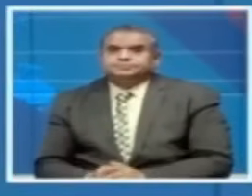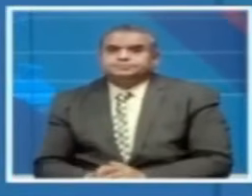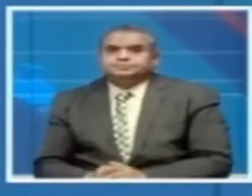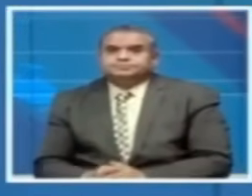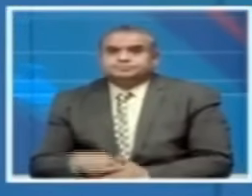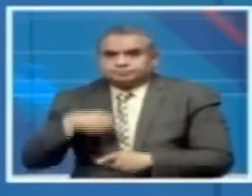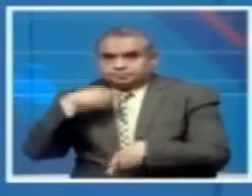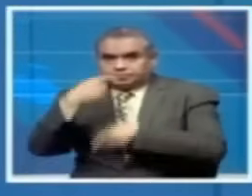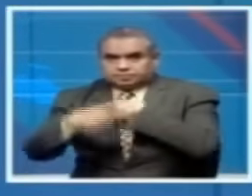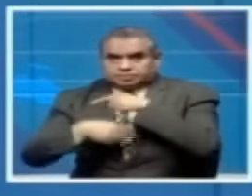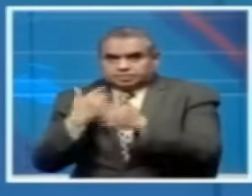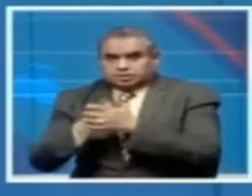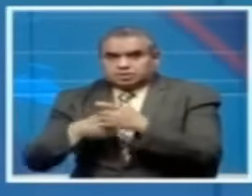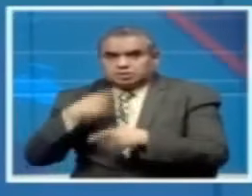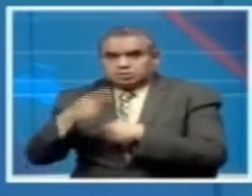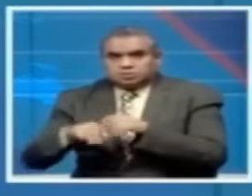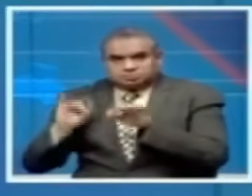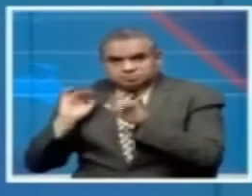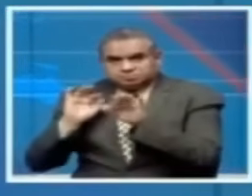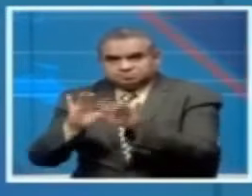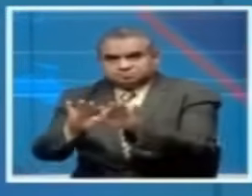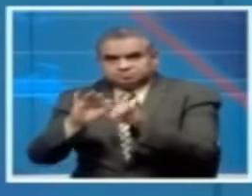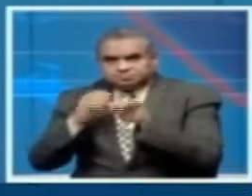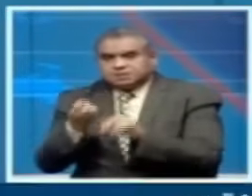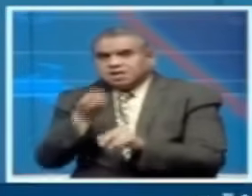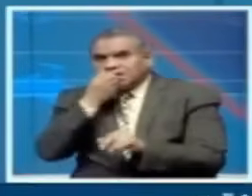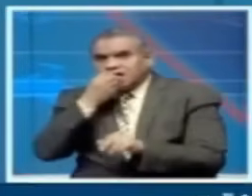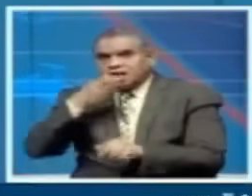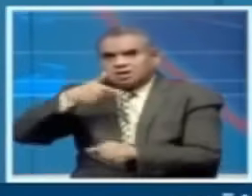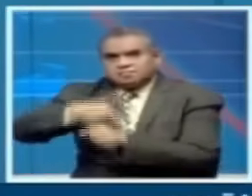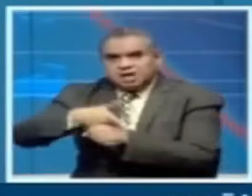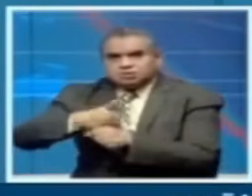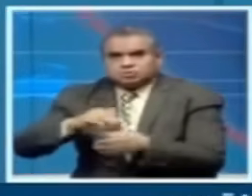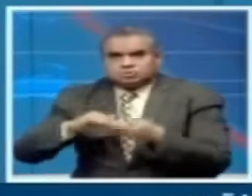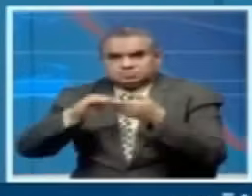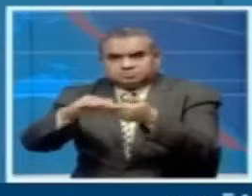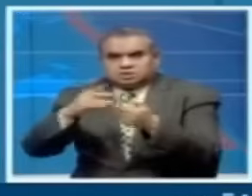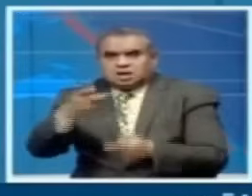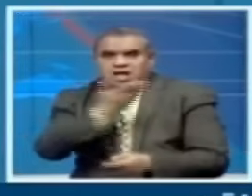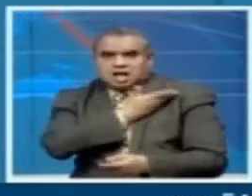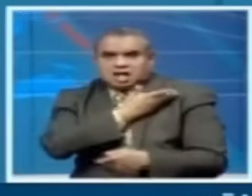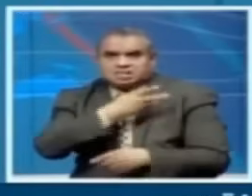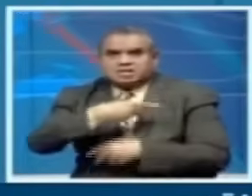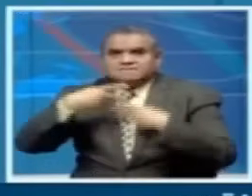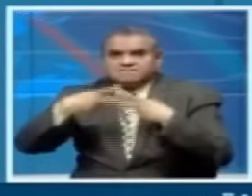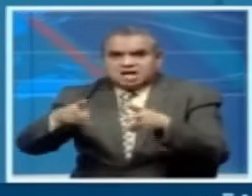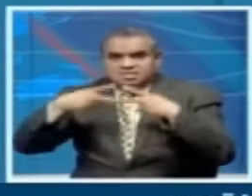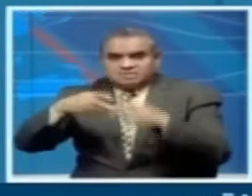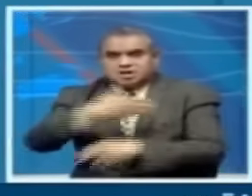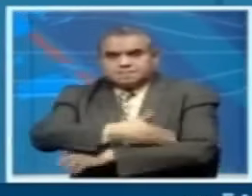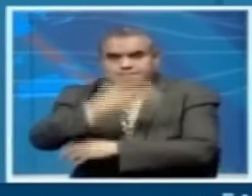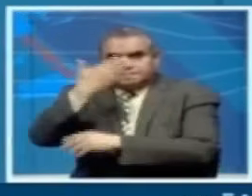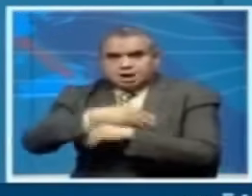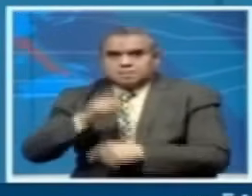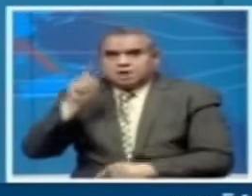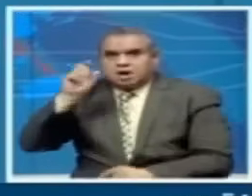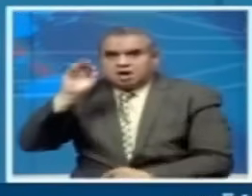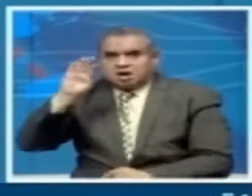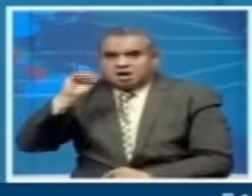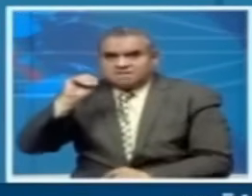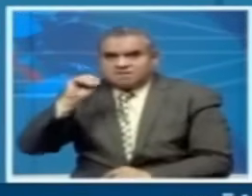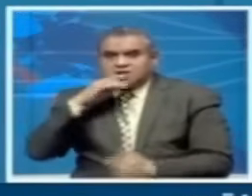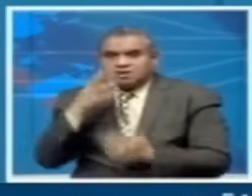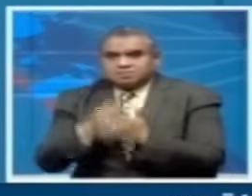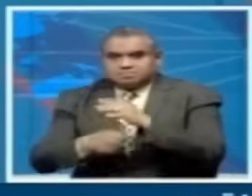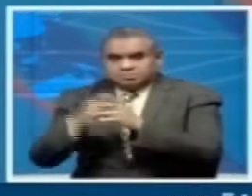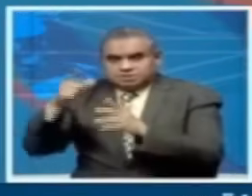يجيء هذا بينما يتوالى دخول شاحنات المساعدات والوقود إلى قطاع غزة عبر معبر رفح وفقا للاتفاق المبرم